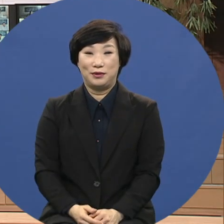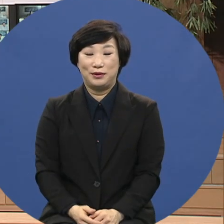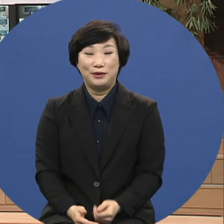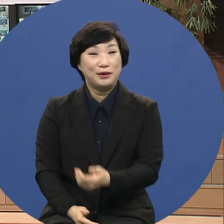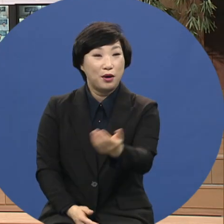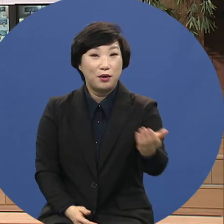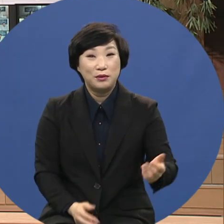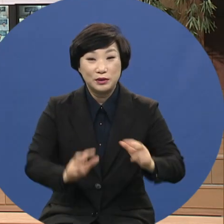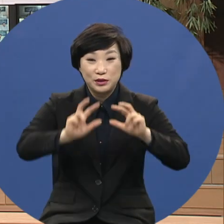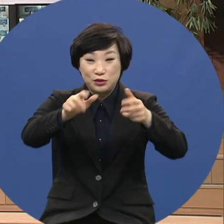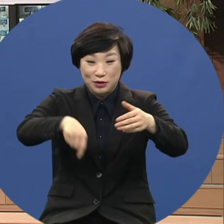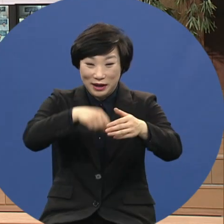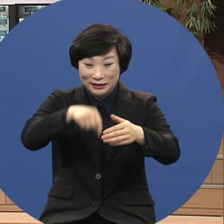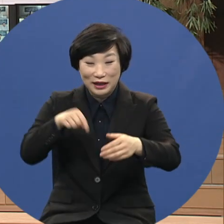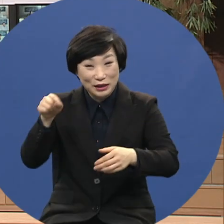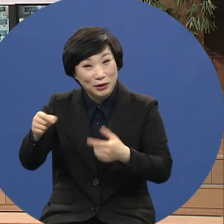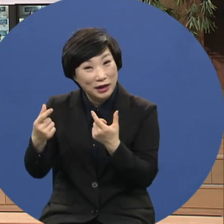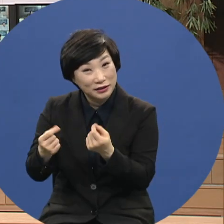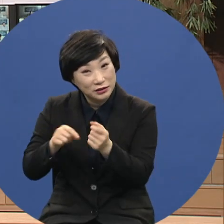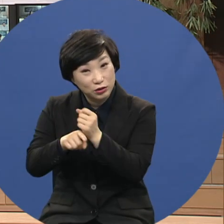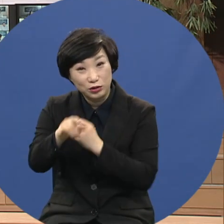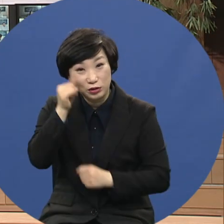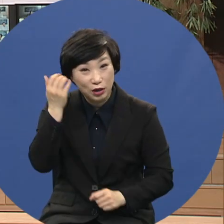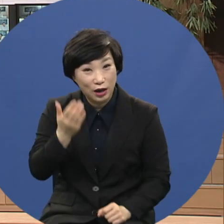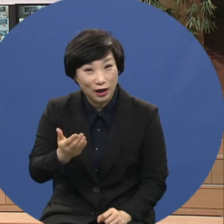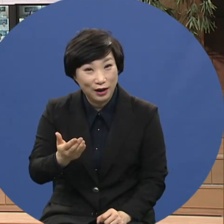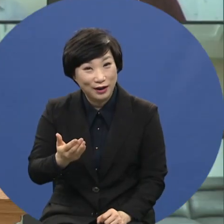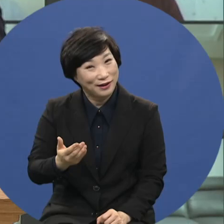세상에, 지구상에 이런 뜻이 어디 있어?